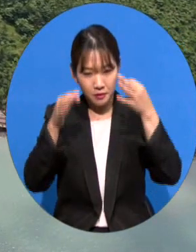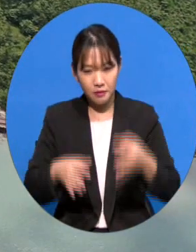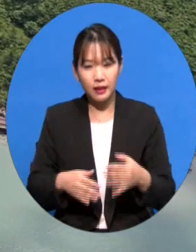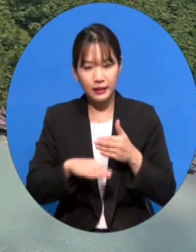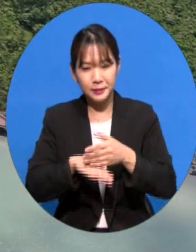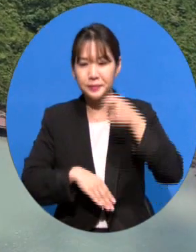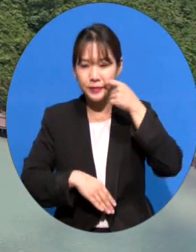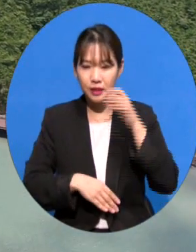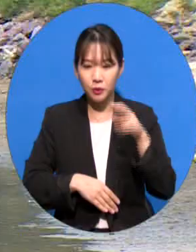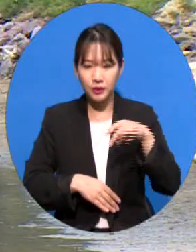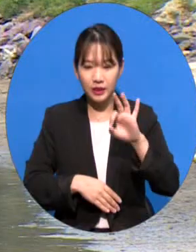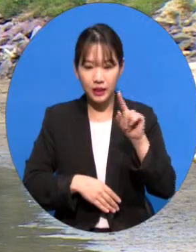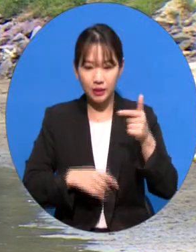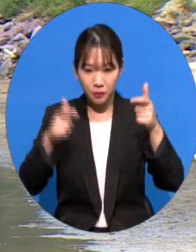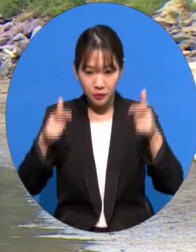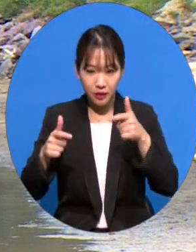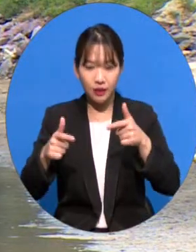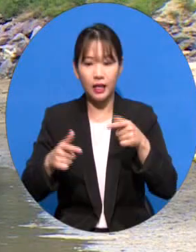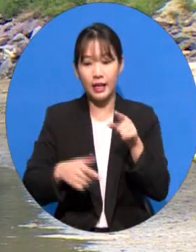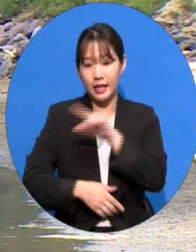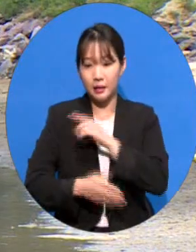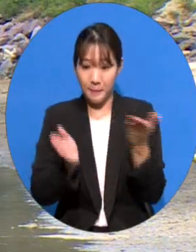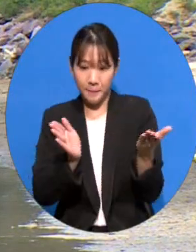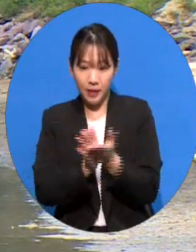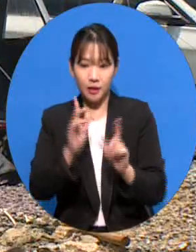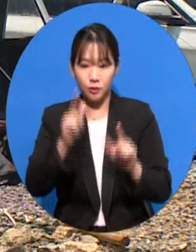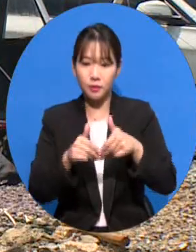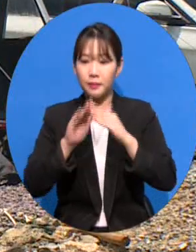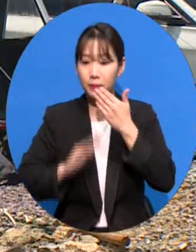이름뿐이었던 오시아노 관광단지가 제 이름에 걸맞는